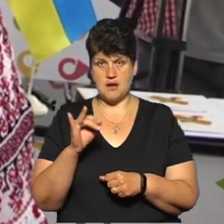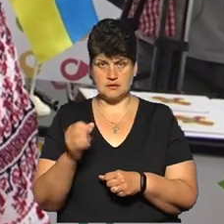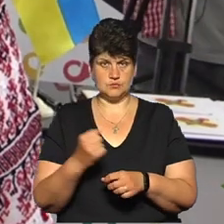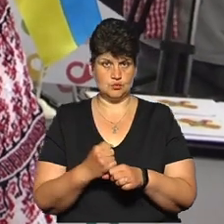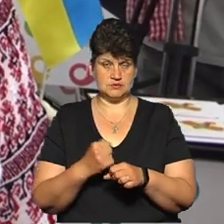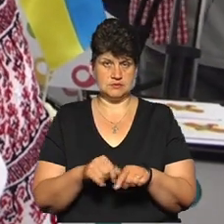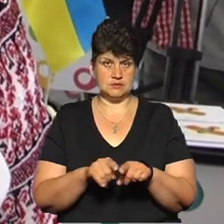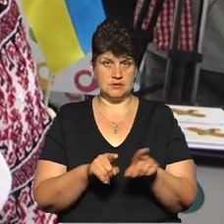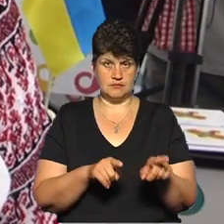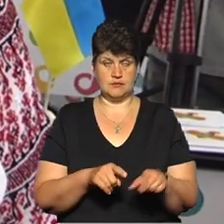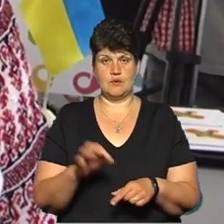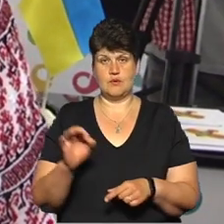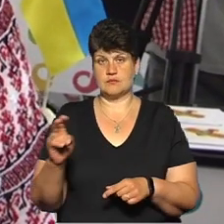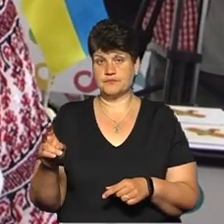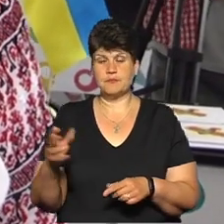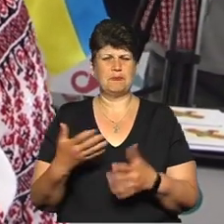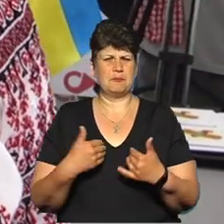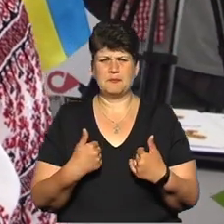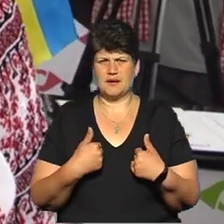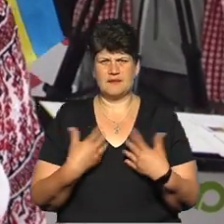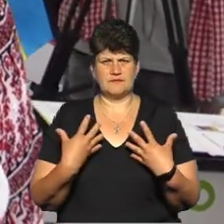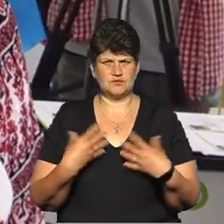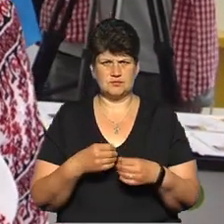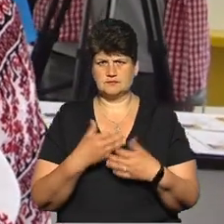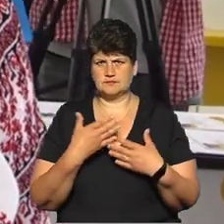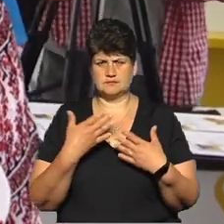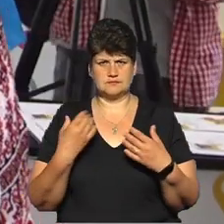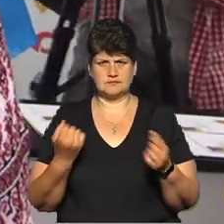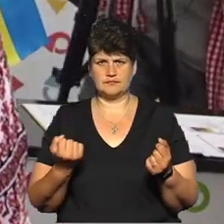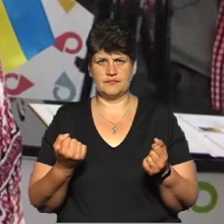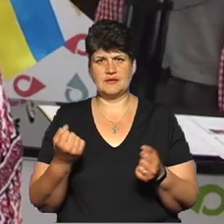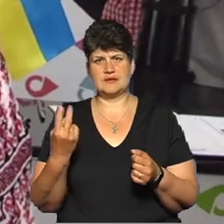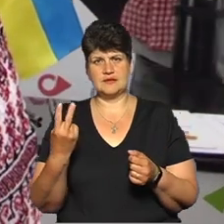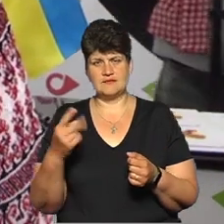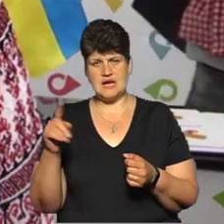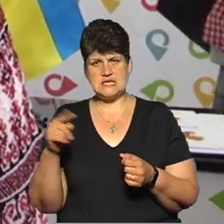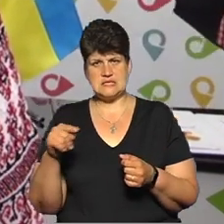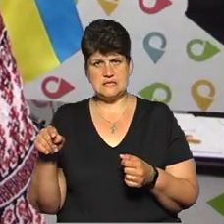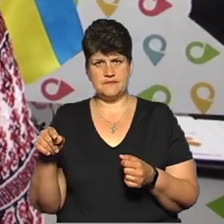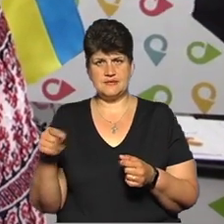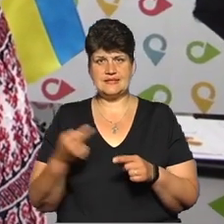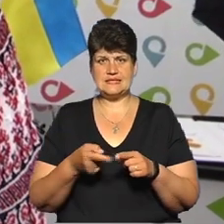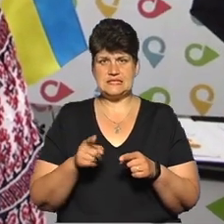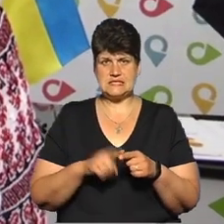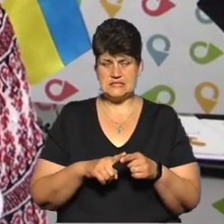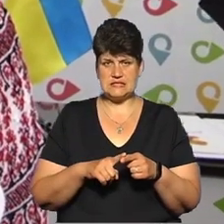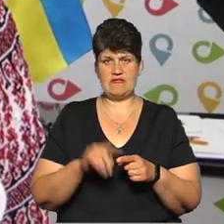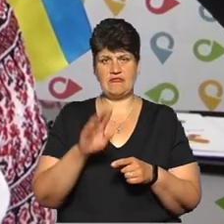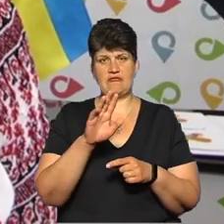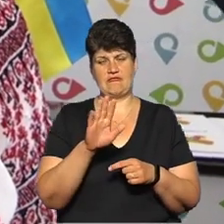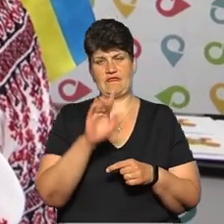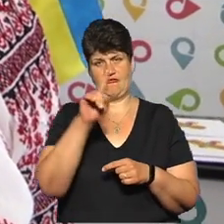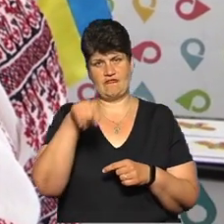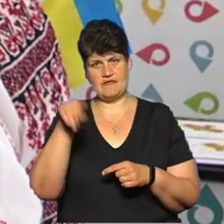Ми відійшли від номіналів В і З, оскільки ці літери стали символом рашизму. Тому